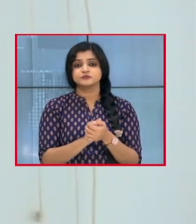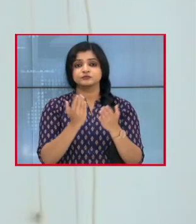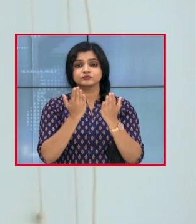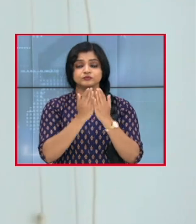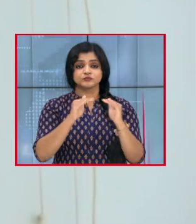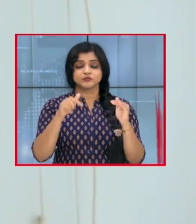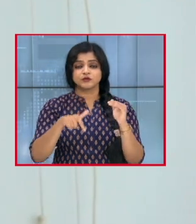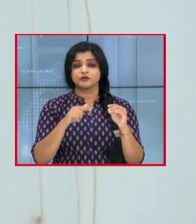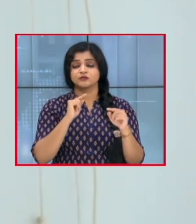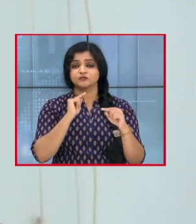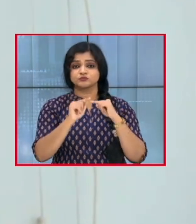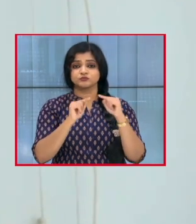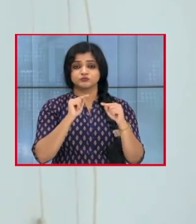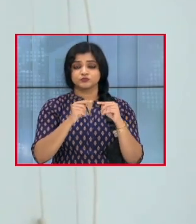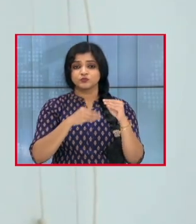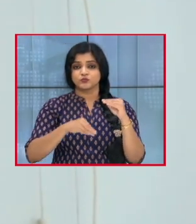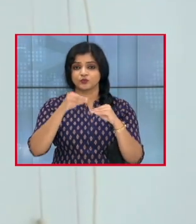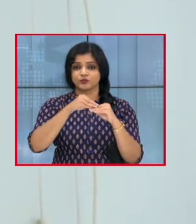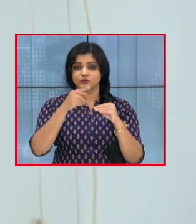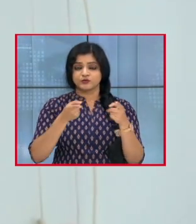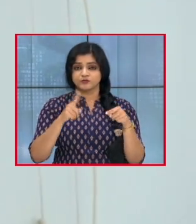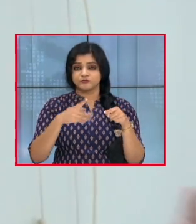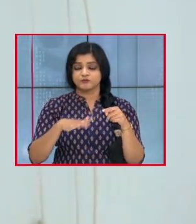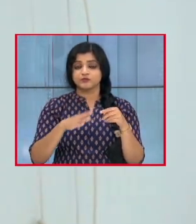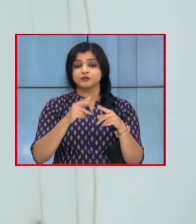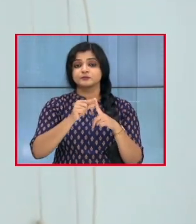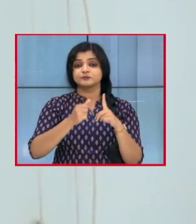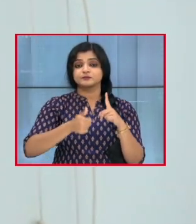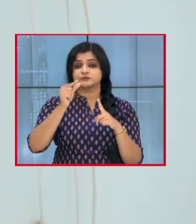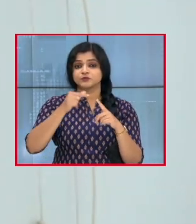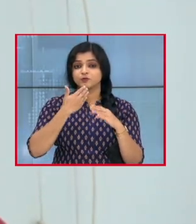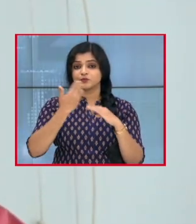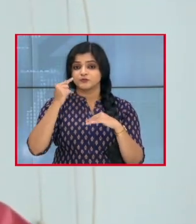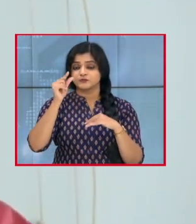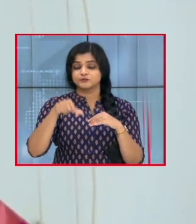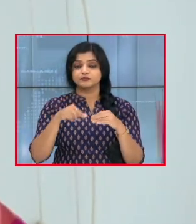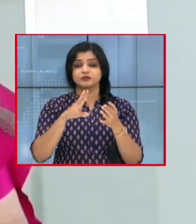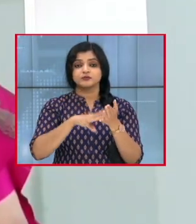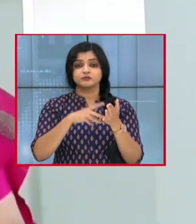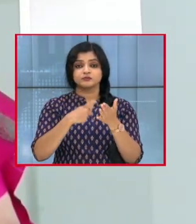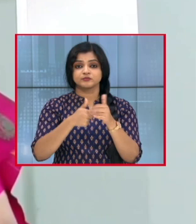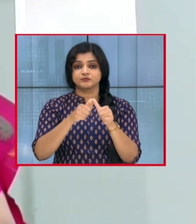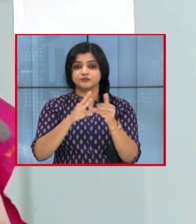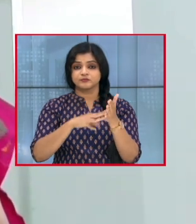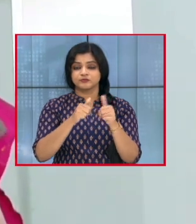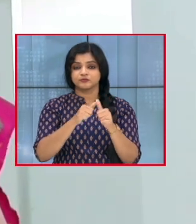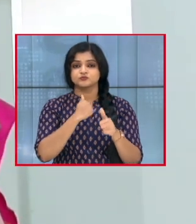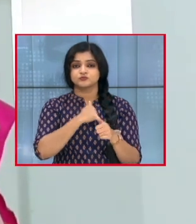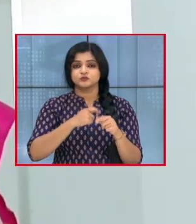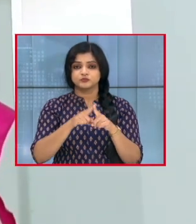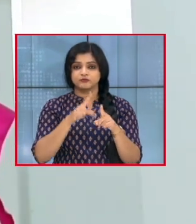വിദ്യാർത്ഥികൾക്കെതിരെ നടത്തിയ അതിരുകടന്ന പരാമർശങ്ങളിൽ മുൻ പ്രിൻസിപ്പൽ M. രമ ഖേദപ്രകടനവുമായി